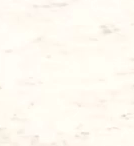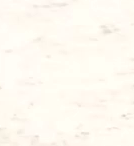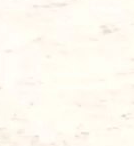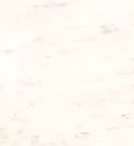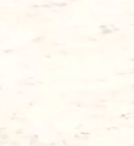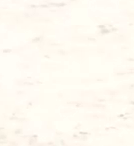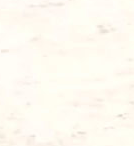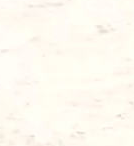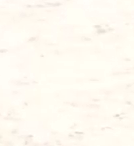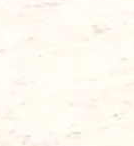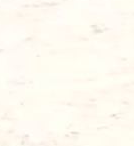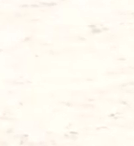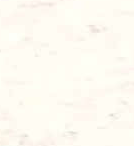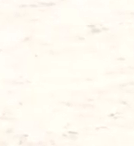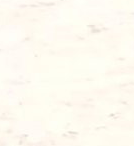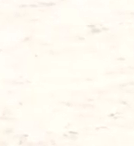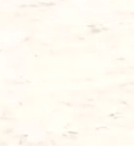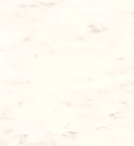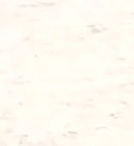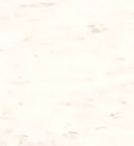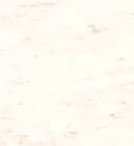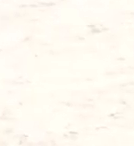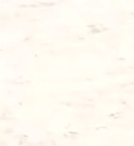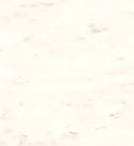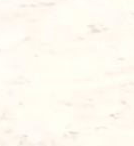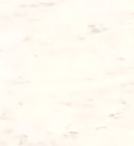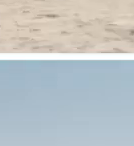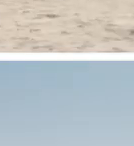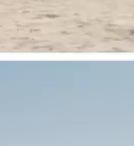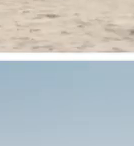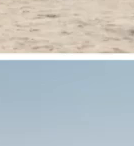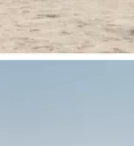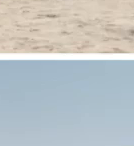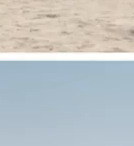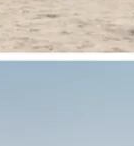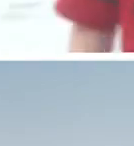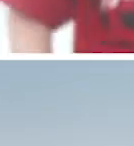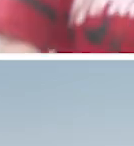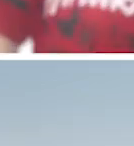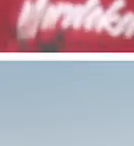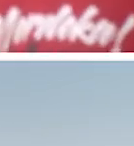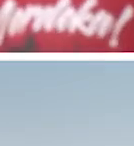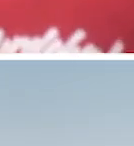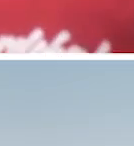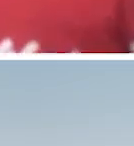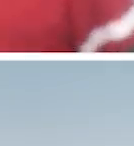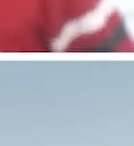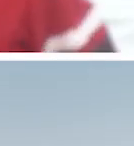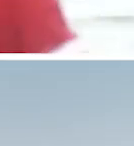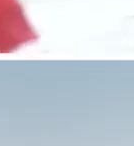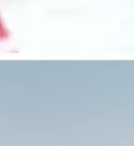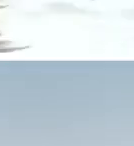di sini, untuk para pengunjung ini sudah membadati kawasan Pantai Ancol sejak pagi hari. Kemudian juga untuk pengunjung di sini memang